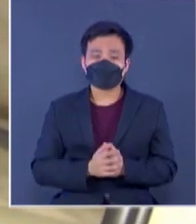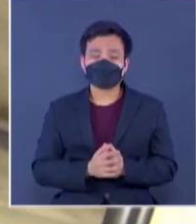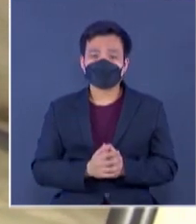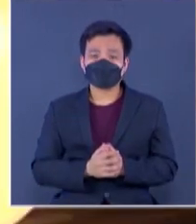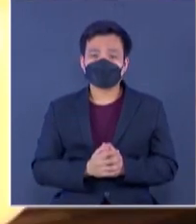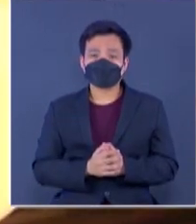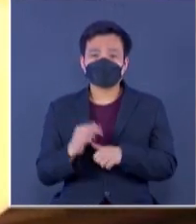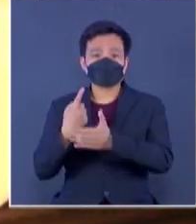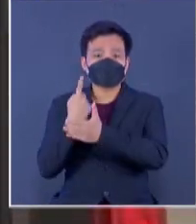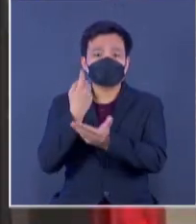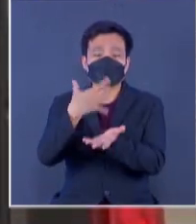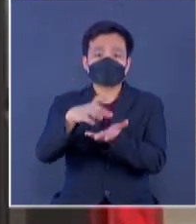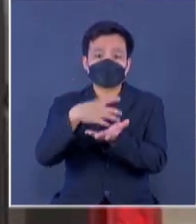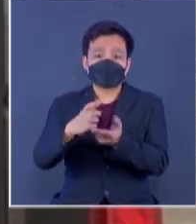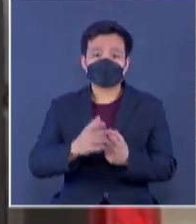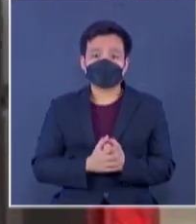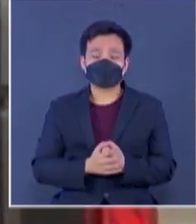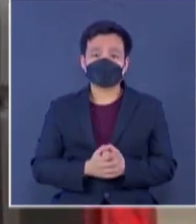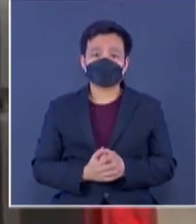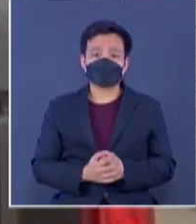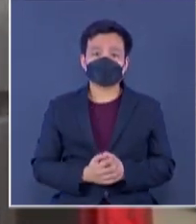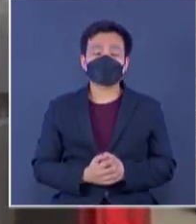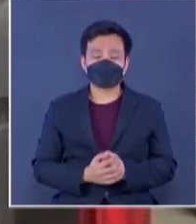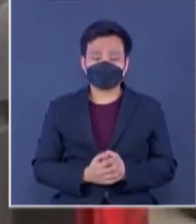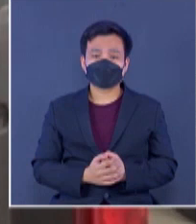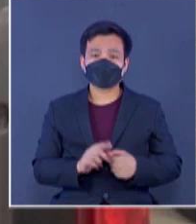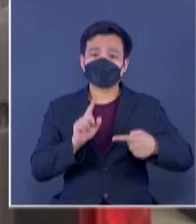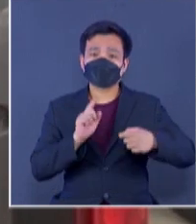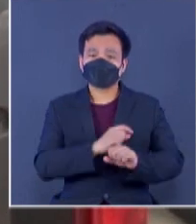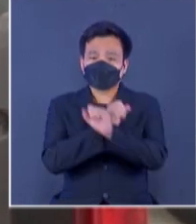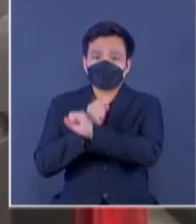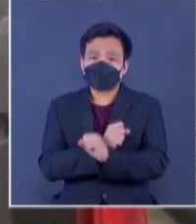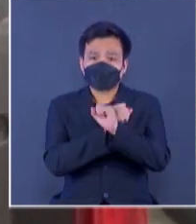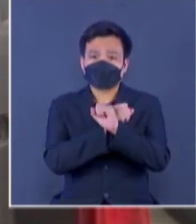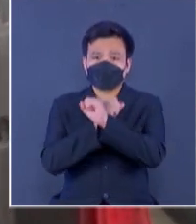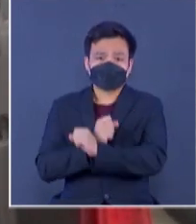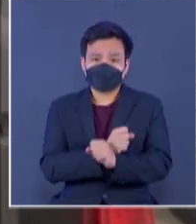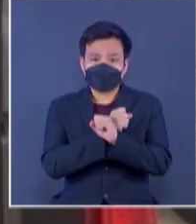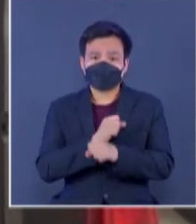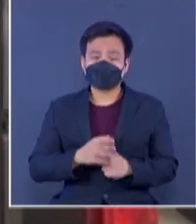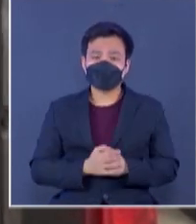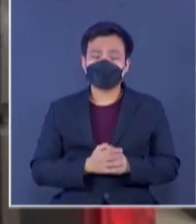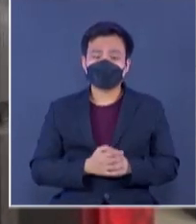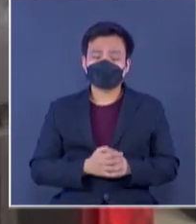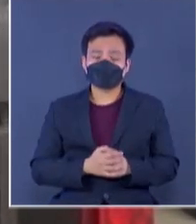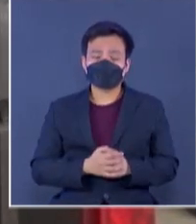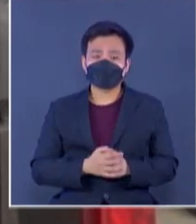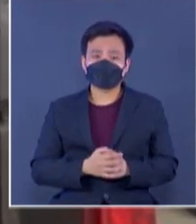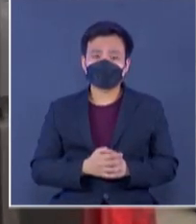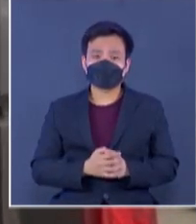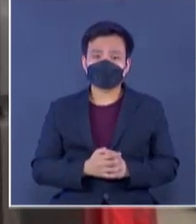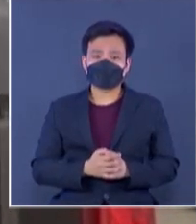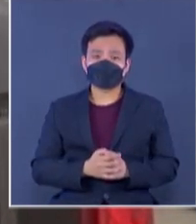ณเด่นชัยกันหน่อยค่ะ ขึ้นนะครับเป็นการป้องกันในเรื่องของความปลอดภัยครับ แล้วจากคันนี้แล้วคุณมีวางแผนทํารถแบบนี้มากน้อยแค่ไ